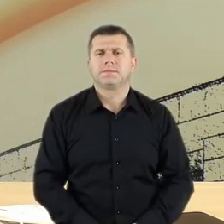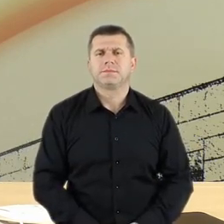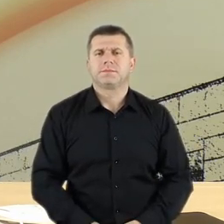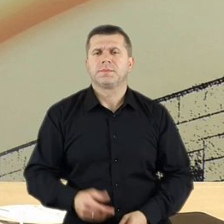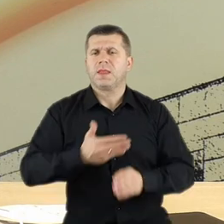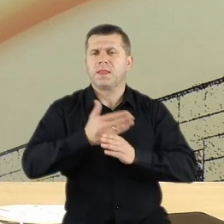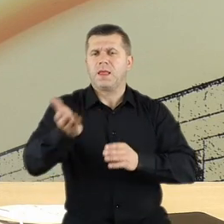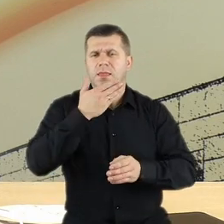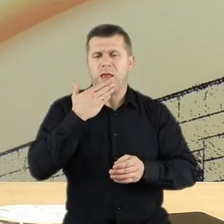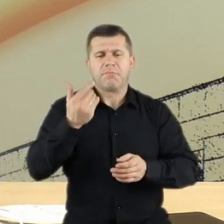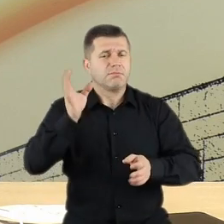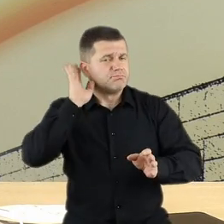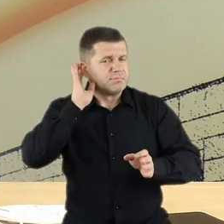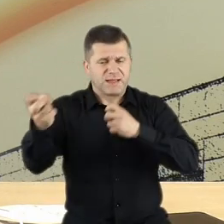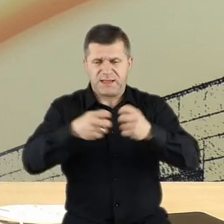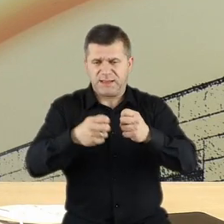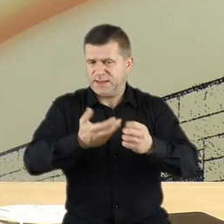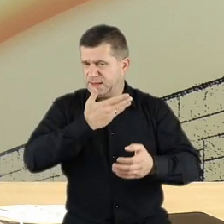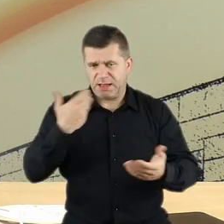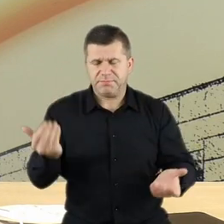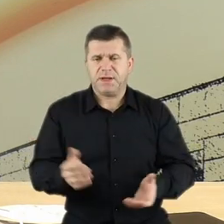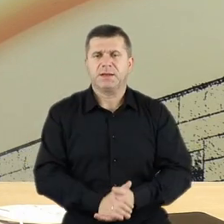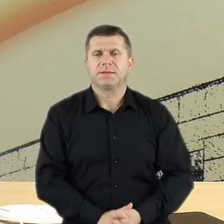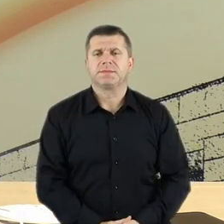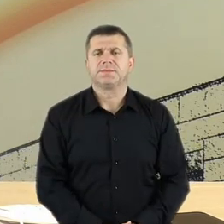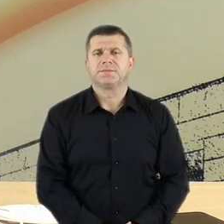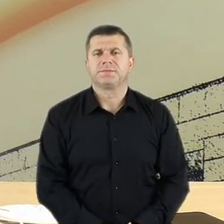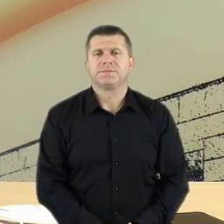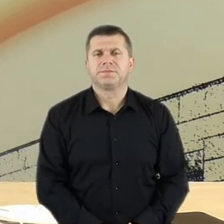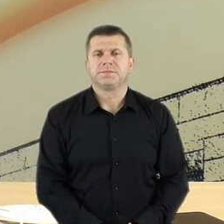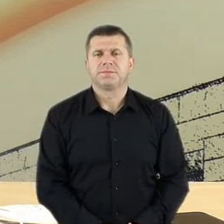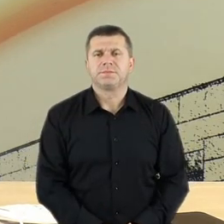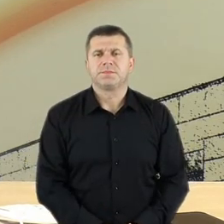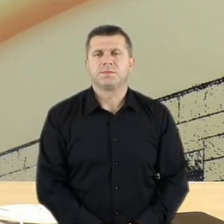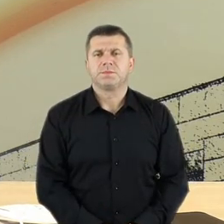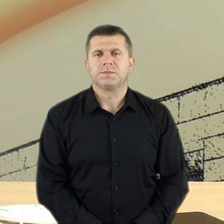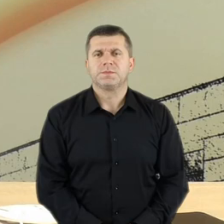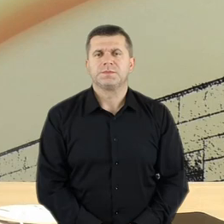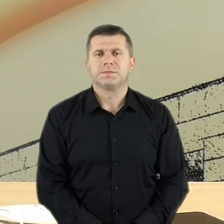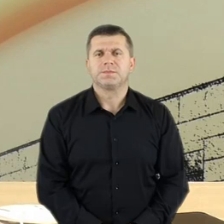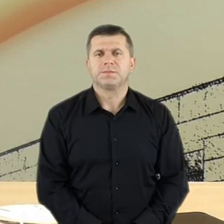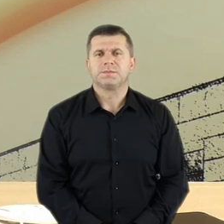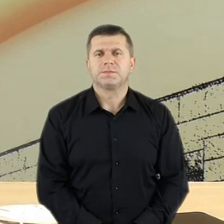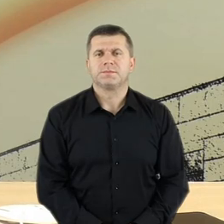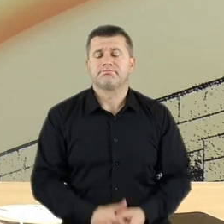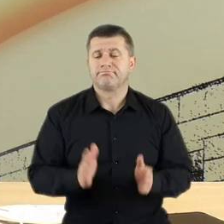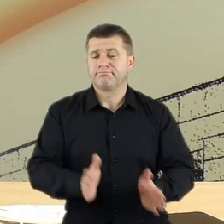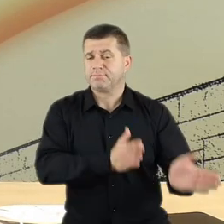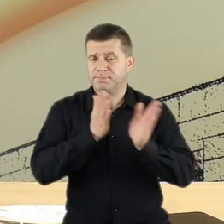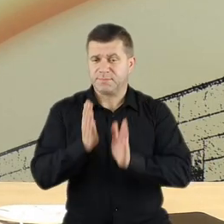już nie ma danych w internecie no także no nie wiem a